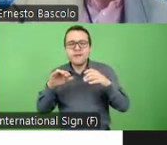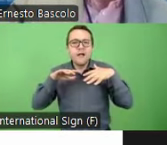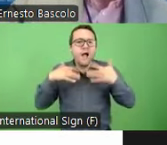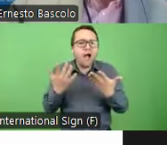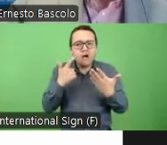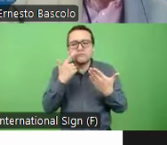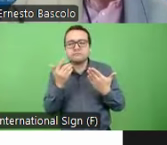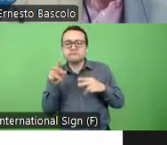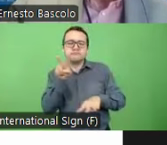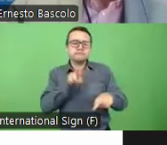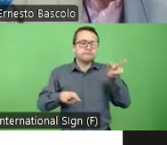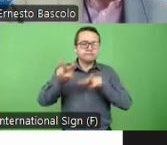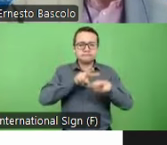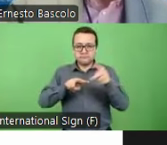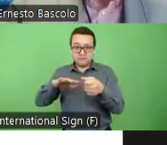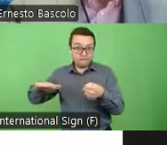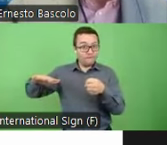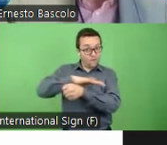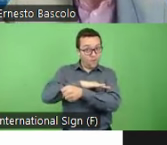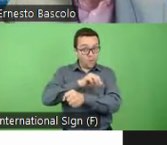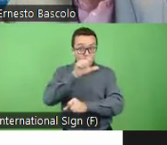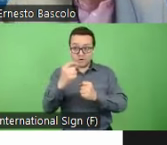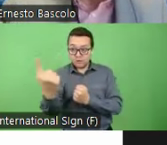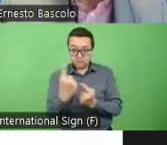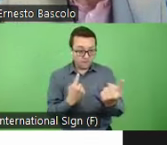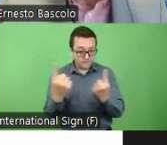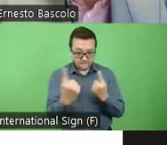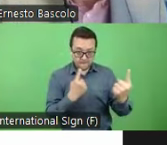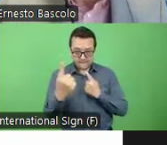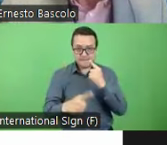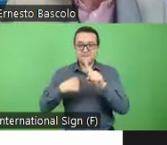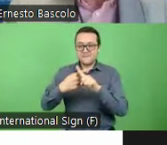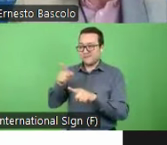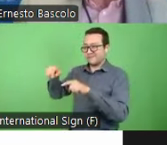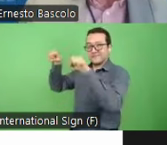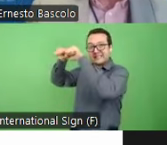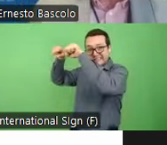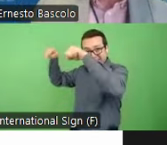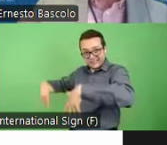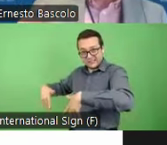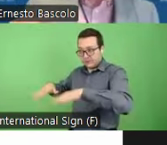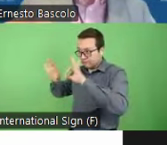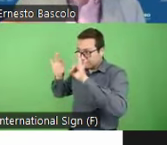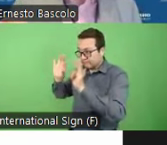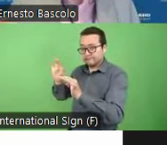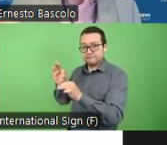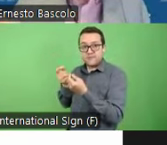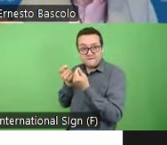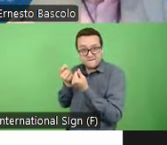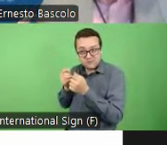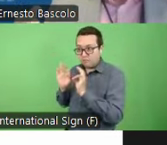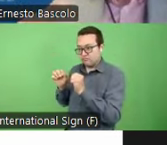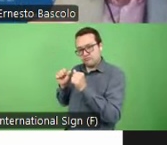analyse de y de protección couverture et financiera, de en protection este financière, caso en dans ce especial cas en vamos a particulier, estar